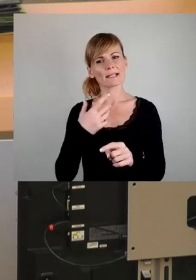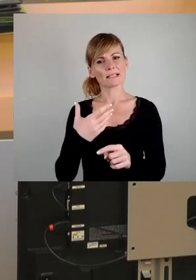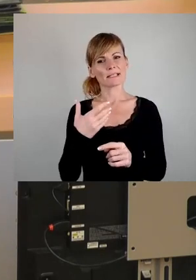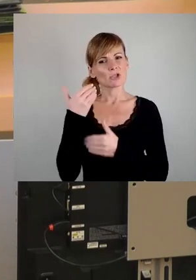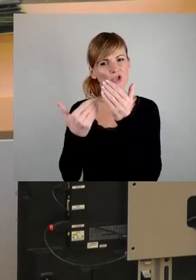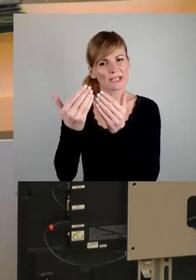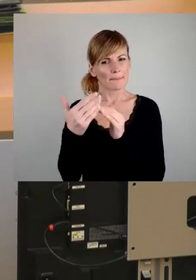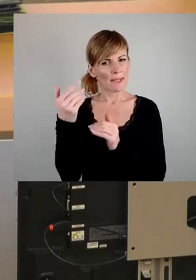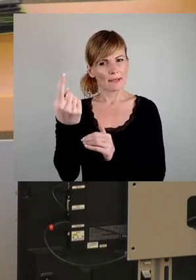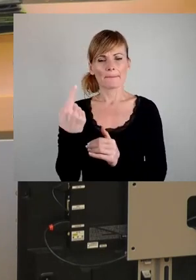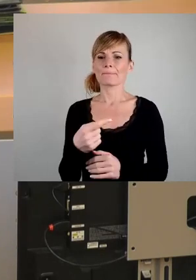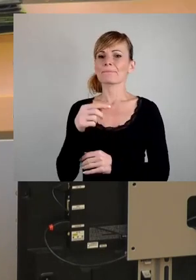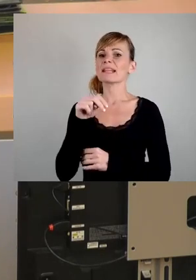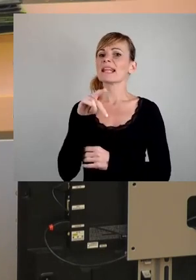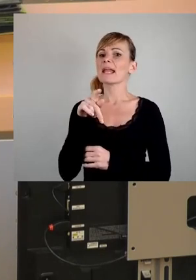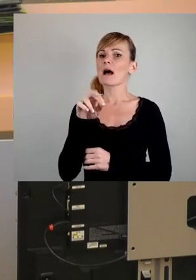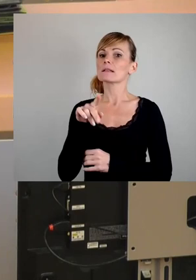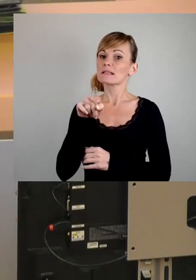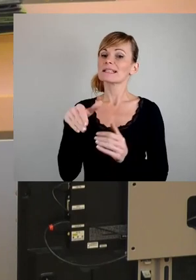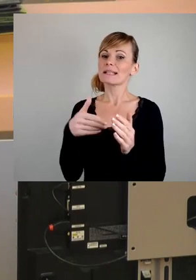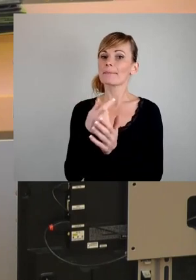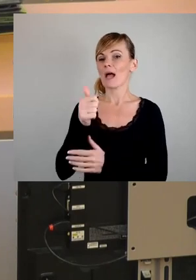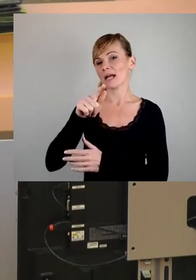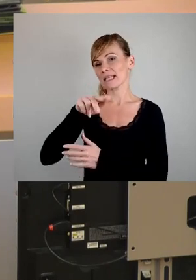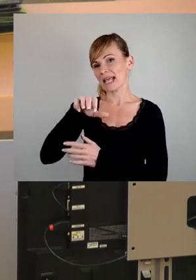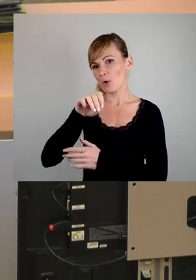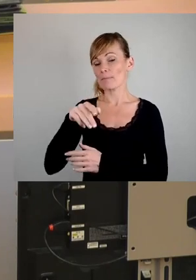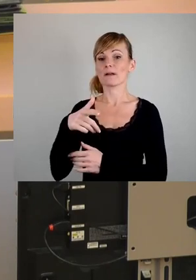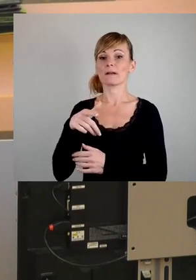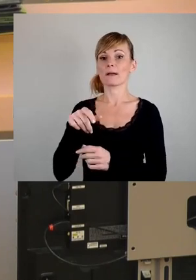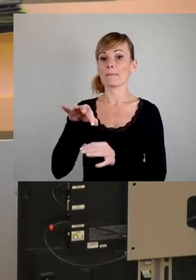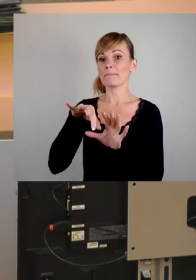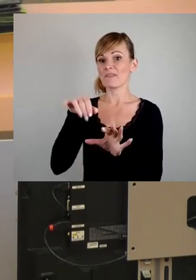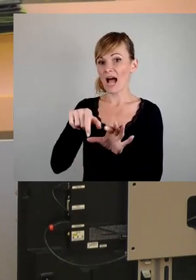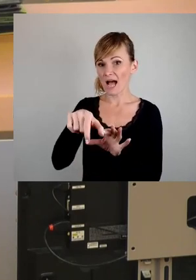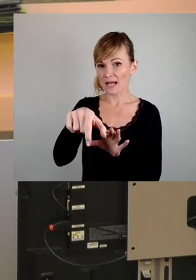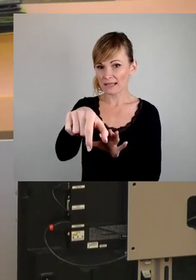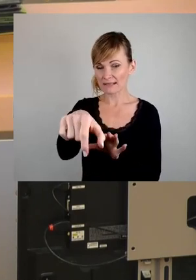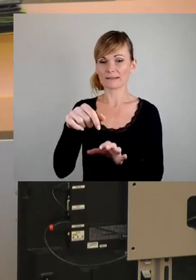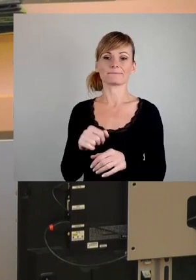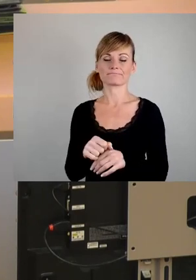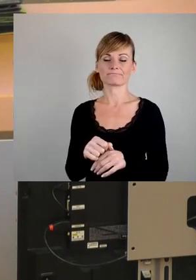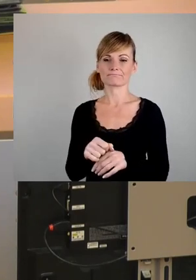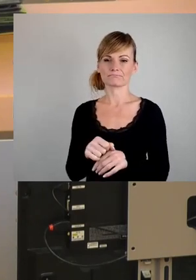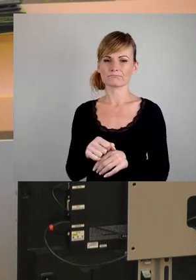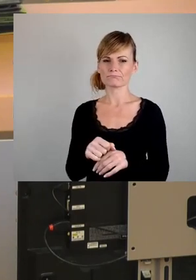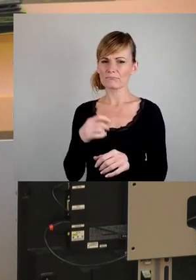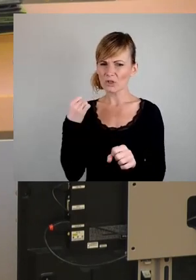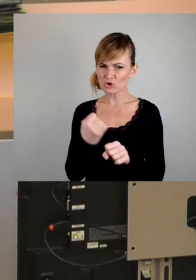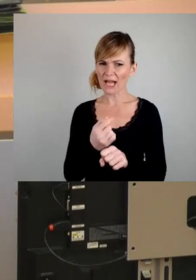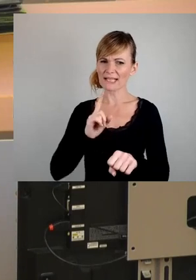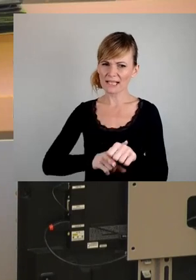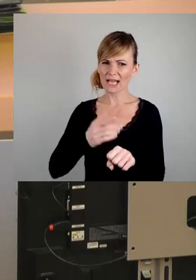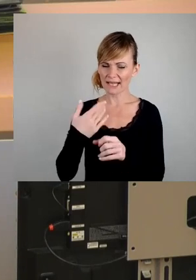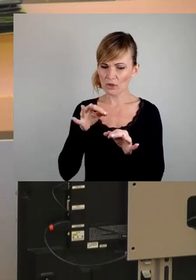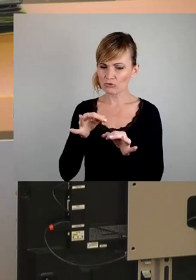den Archäopfad, steinzeitliche Spuren und im Rahmen des Blauen Bandes Geberbach ist auch der